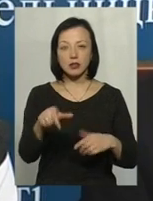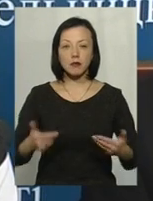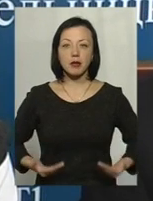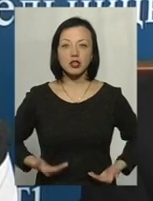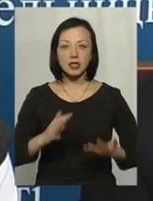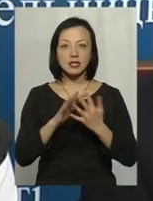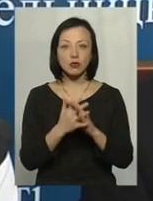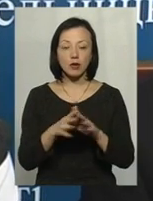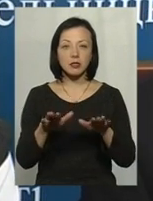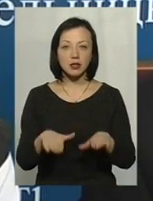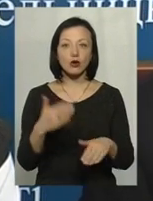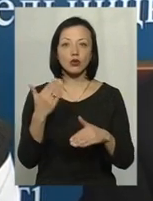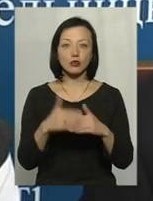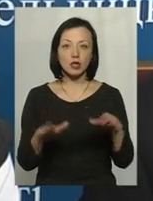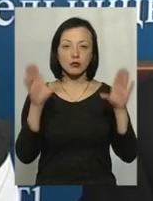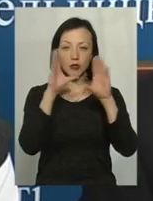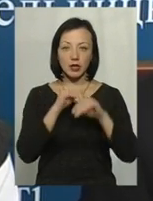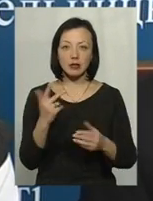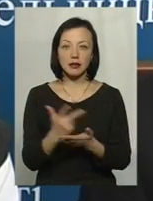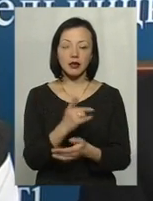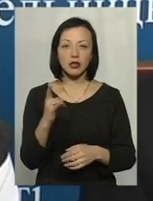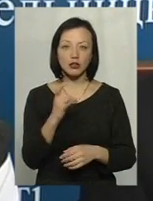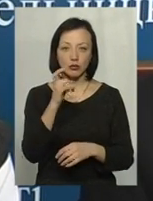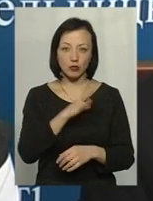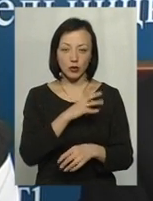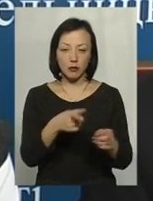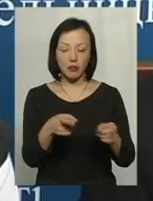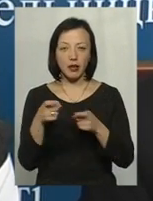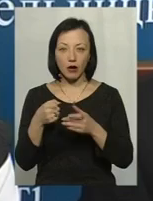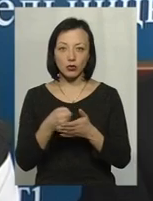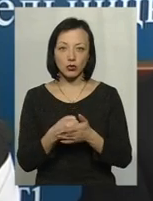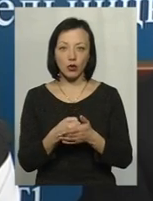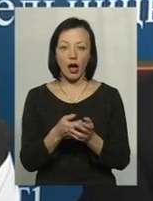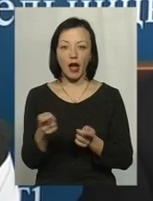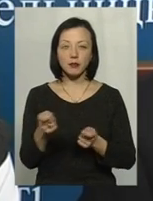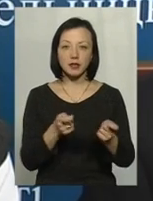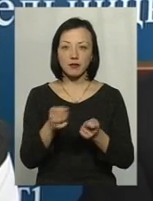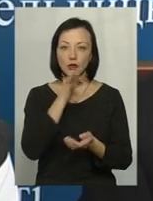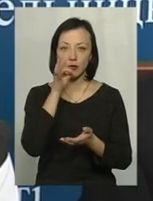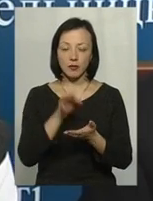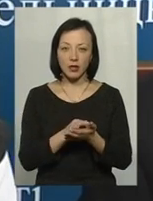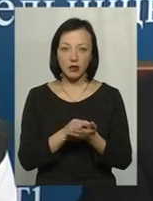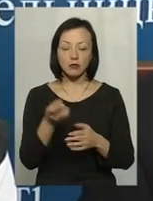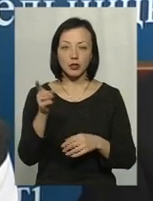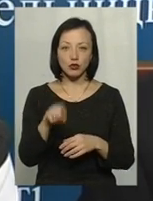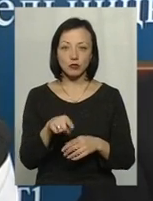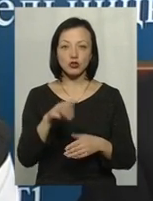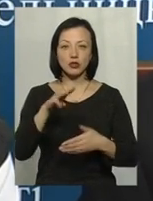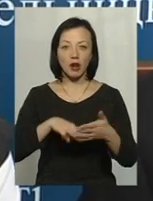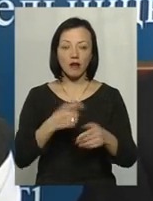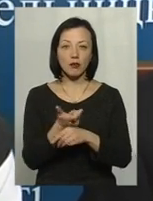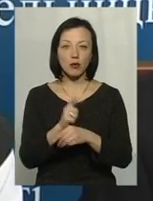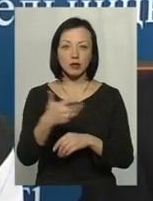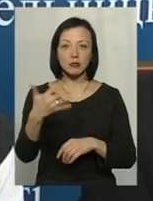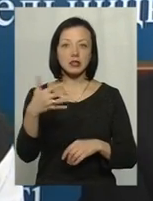сільської місцевості, вже спромоглися втричі бути притягнуті до адміністративної відповідальності, причому ж там штрафи понад